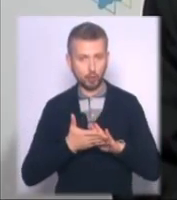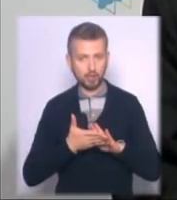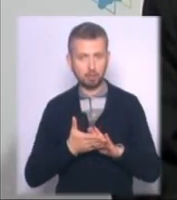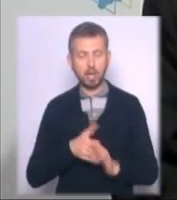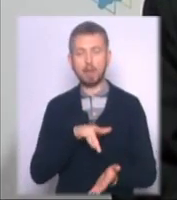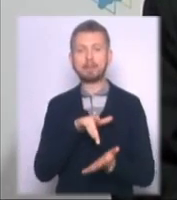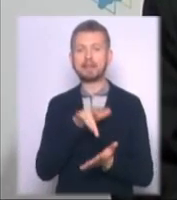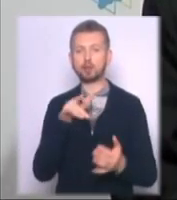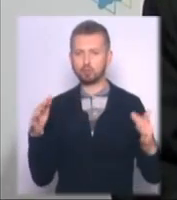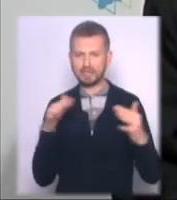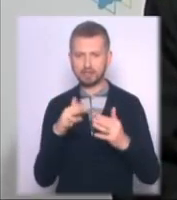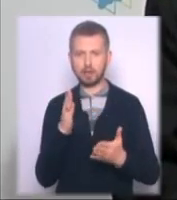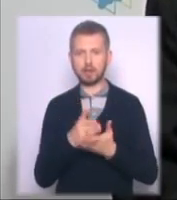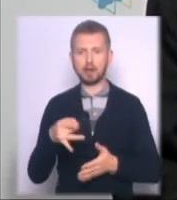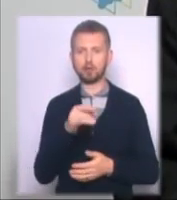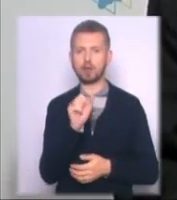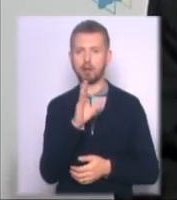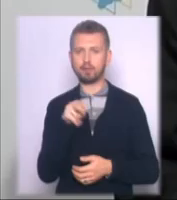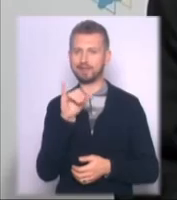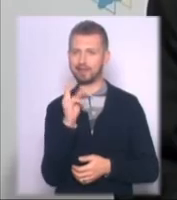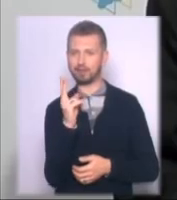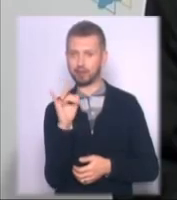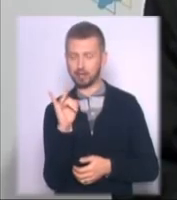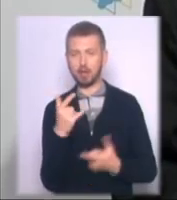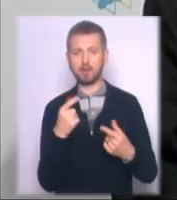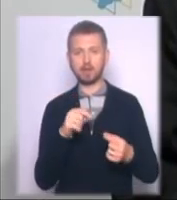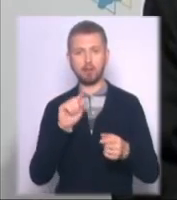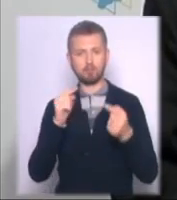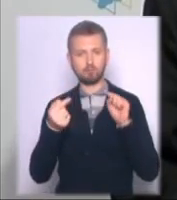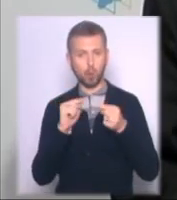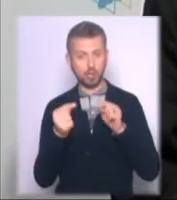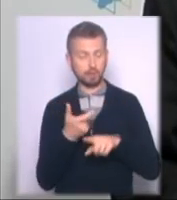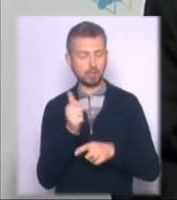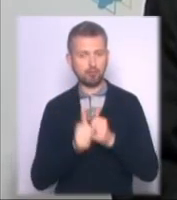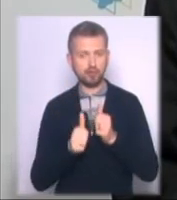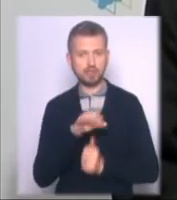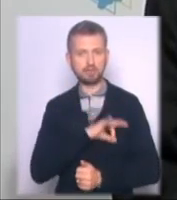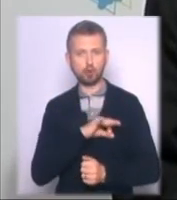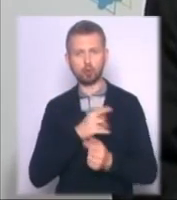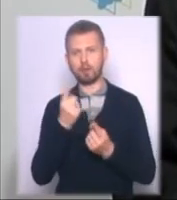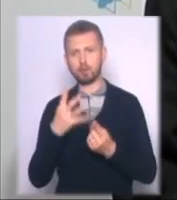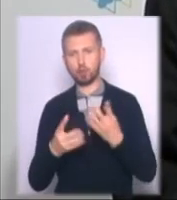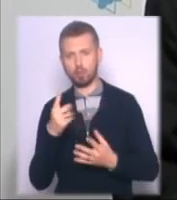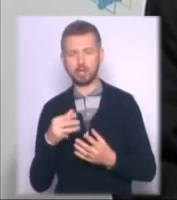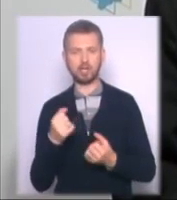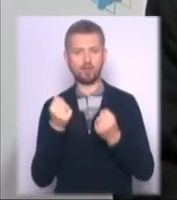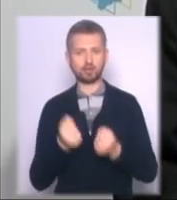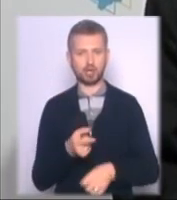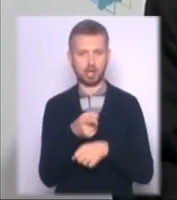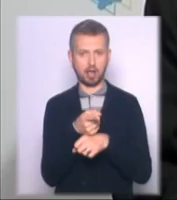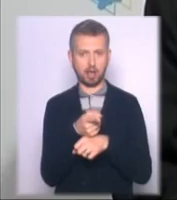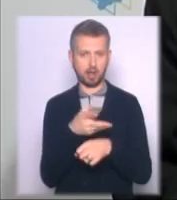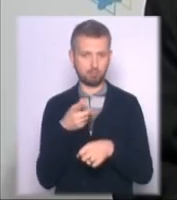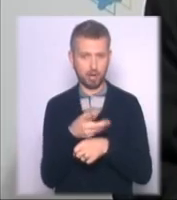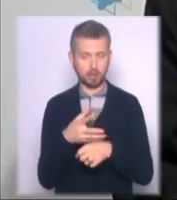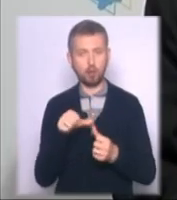Епіцентром зіткнення є район Авдіївки, де противник найчастіше використовує міномети та важкі гармати. Окрім